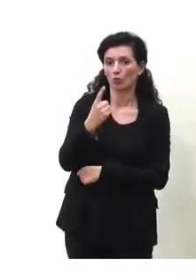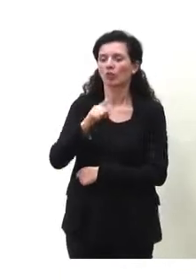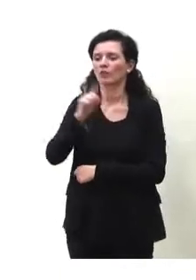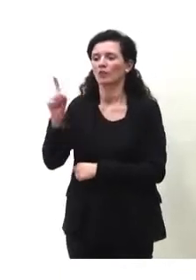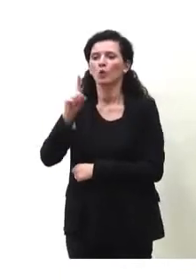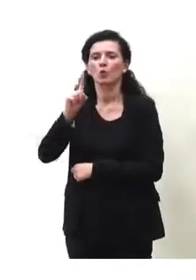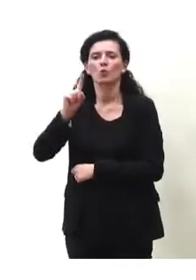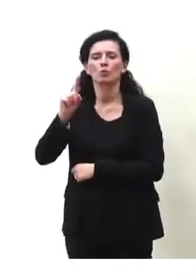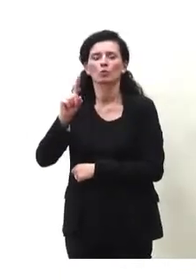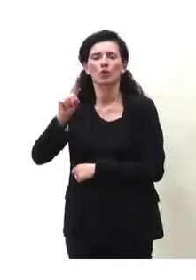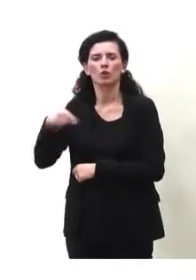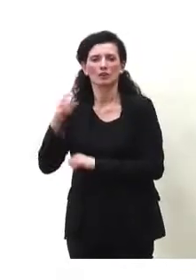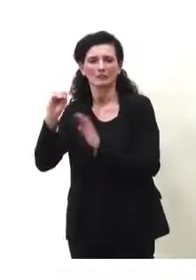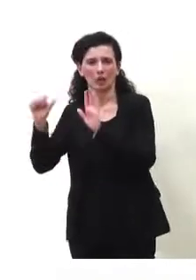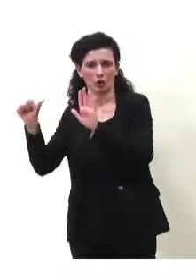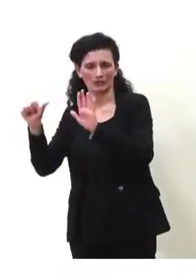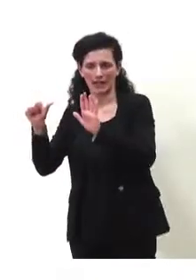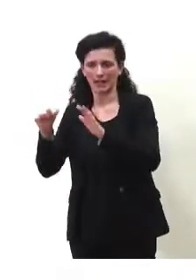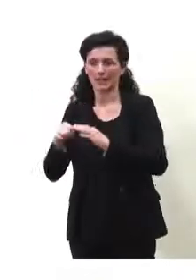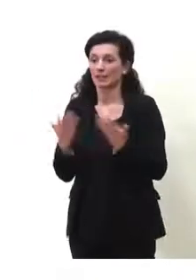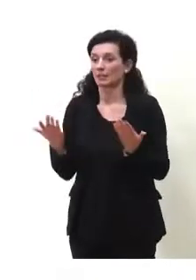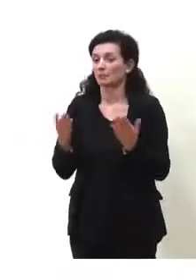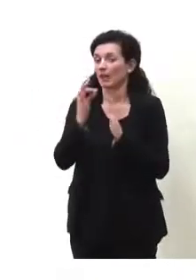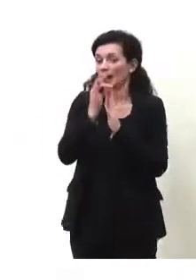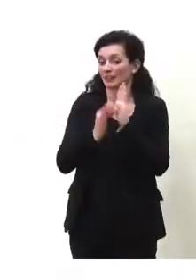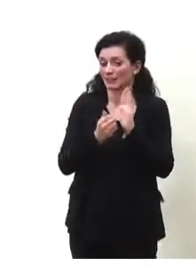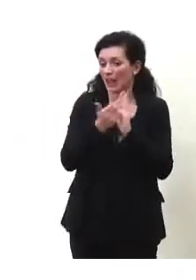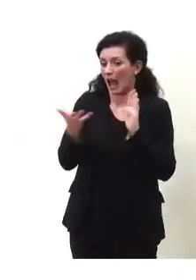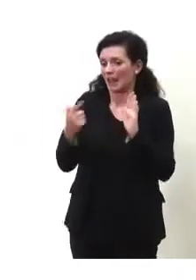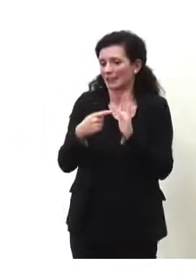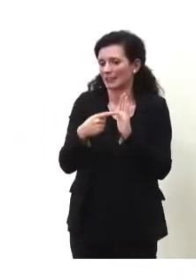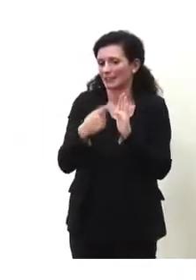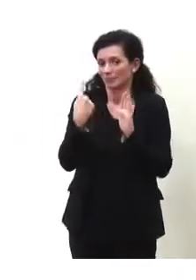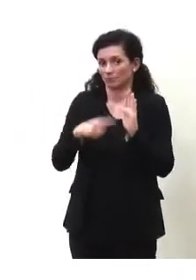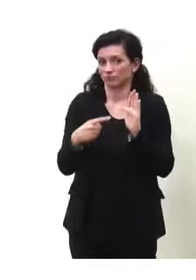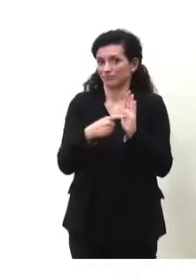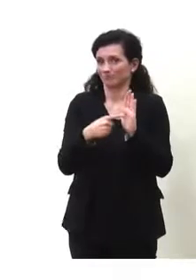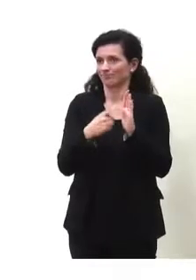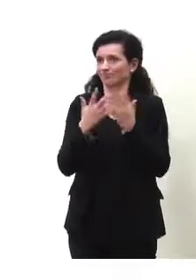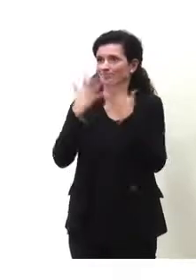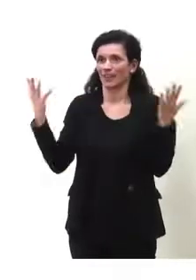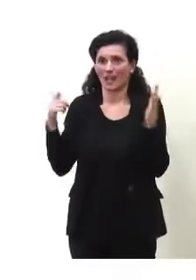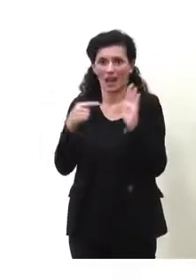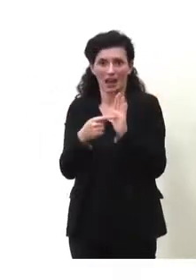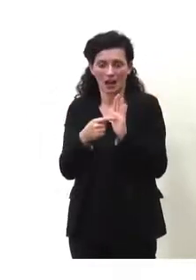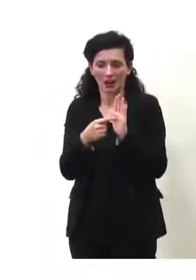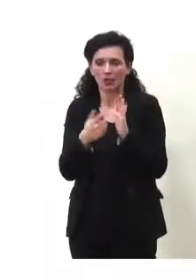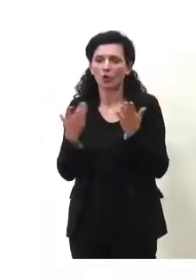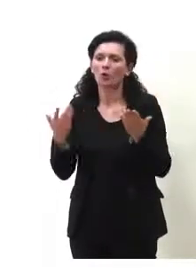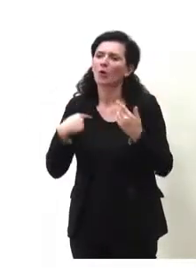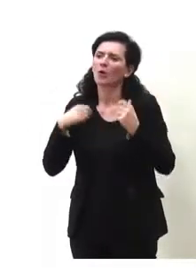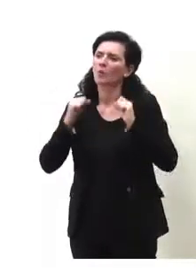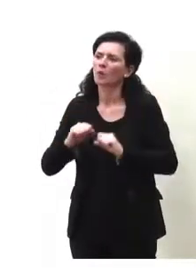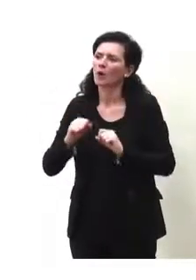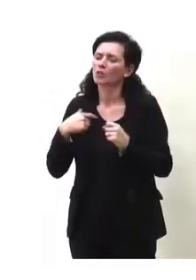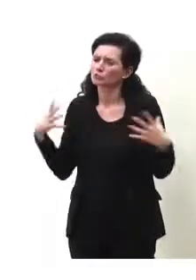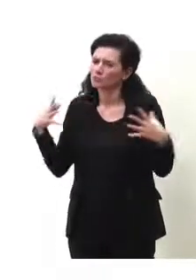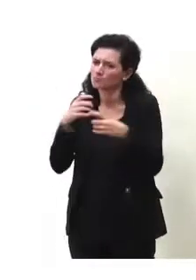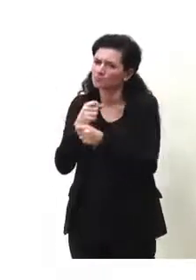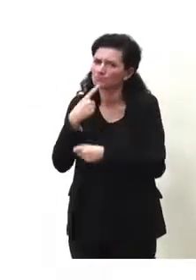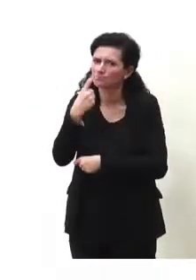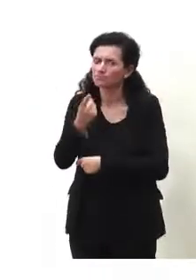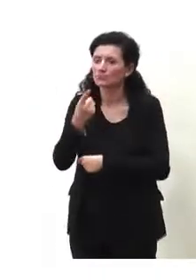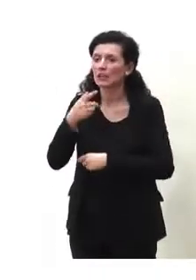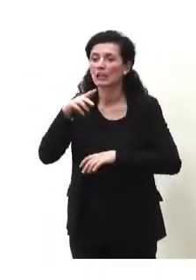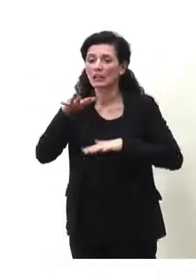1,06. I dati sono questi. Quindi, in sintesi, io dico, non c'è molta incertezza, non